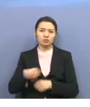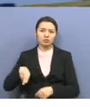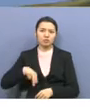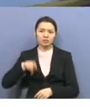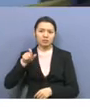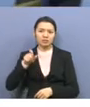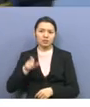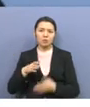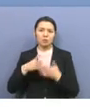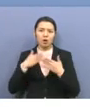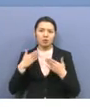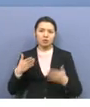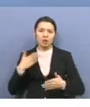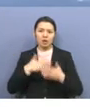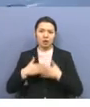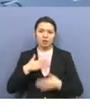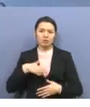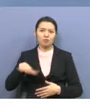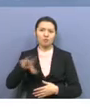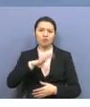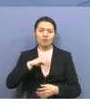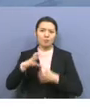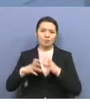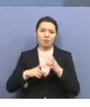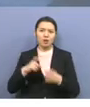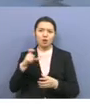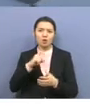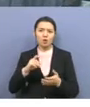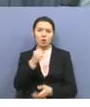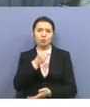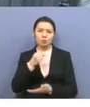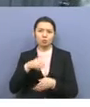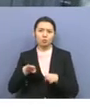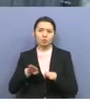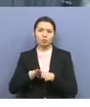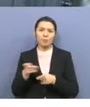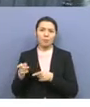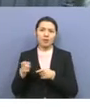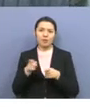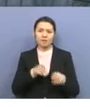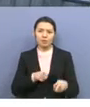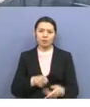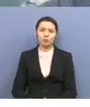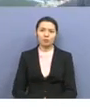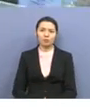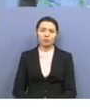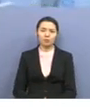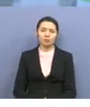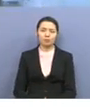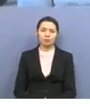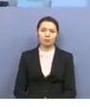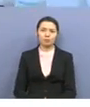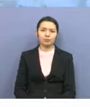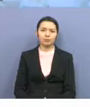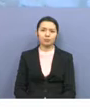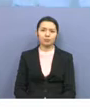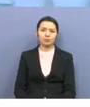құлағына алтын сырға. Бүгінде әлем жұртшылығы экологиялық қапшықтарға көшіп жатқан жайы бар. Берік Қайдарлы, Бауыржан